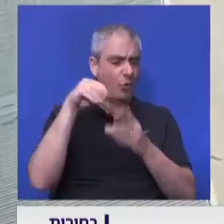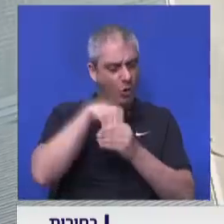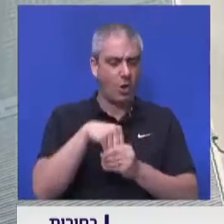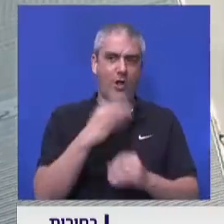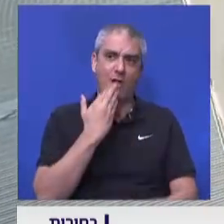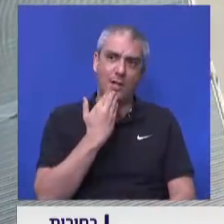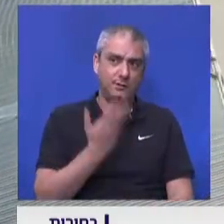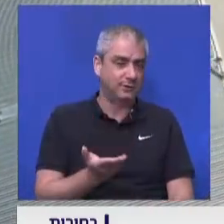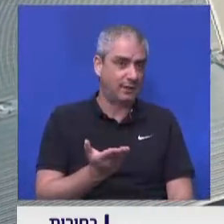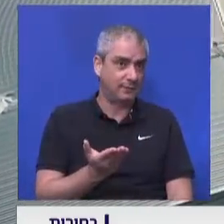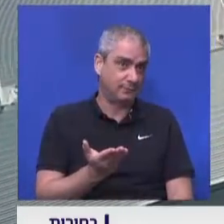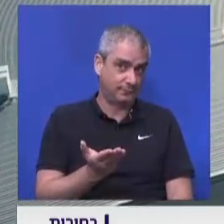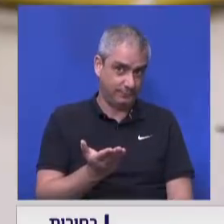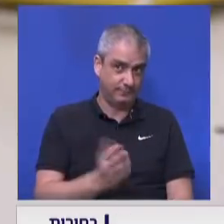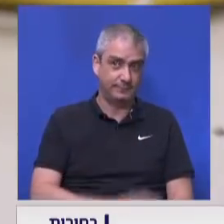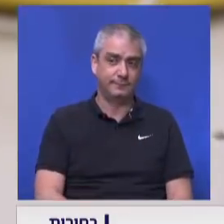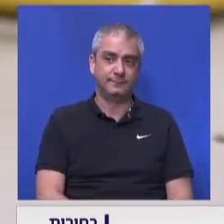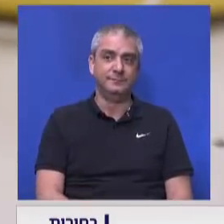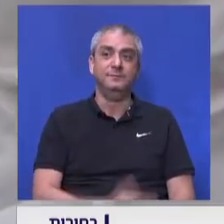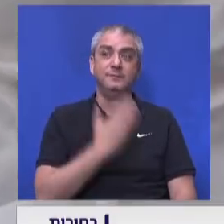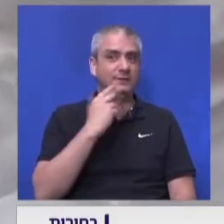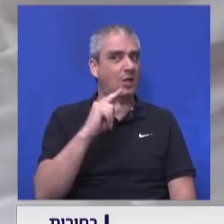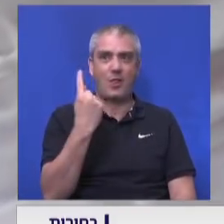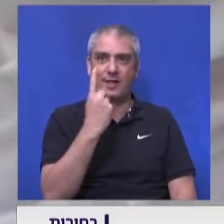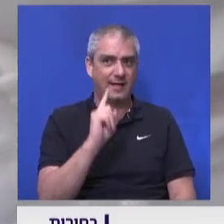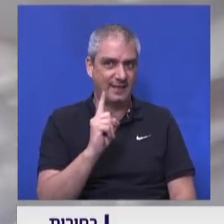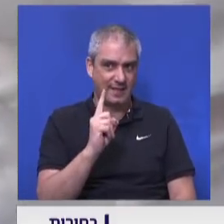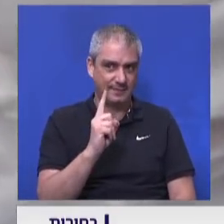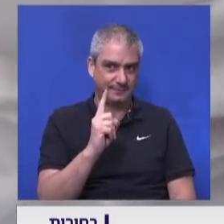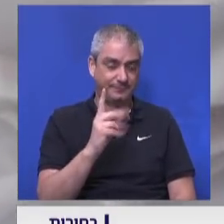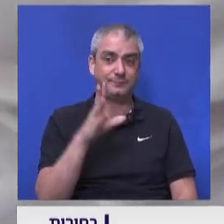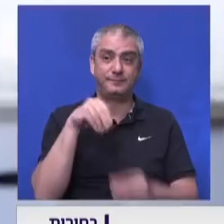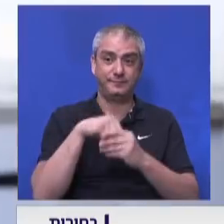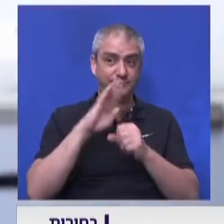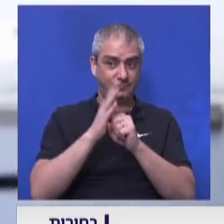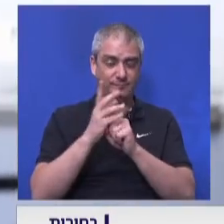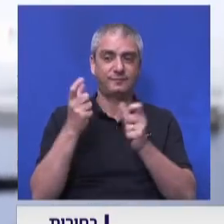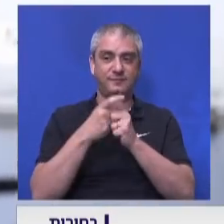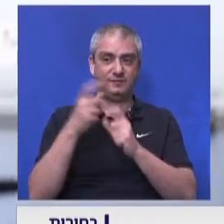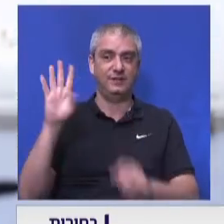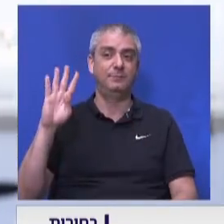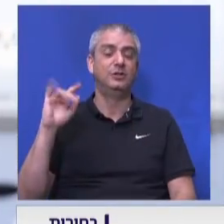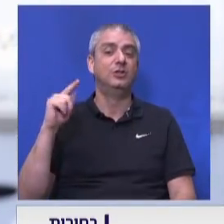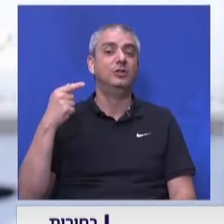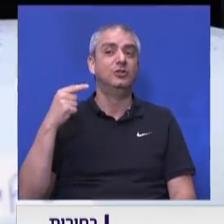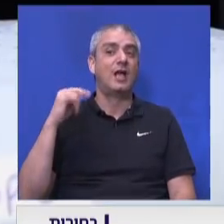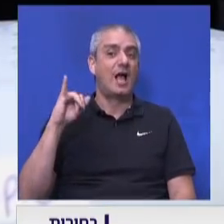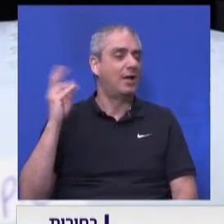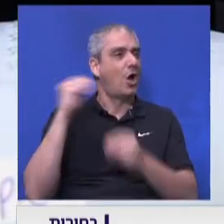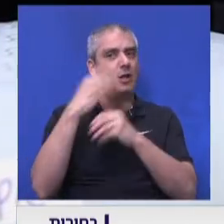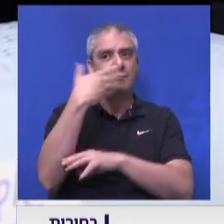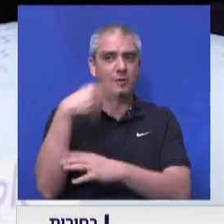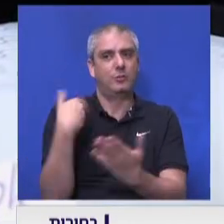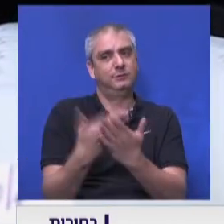ישראל. וישראל היא לא היחידה. בחסות הקורונה פנתה חברת BGI למדינות נוספות והציעה חלק